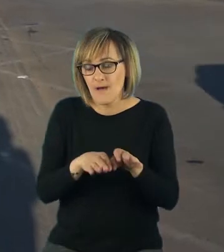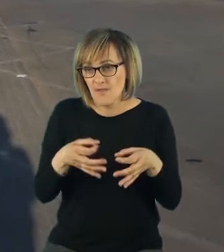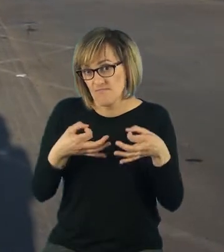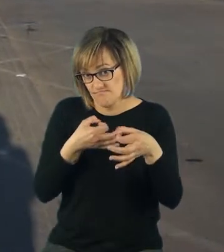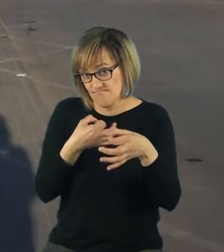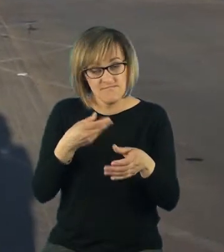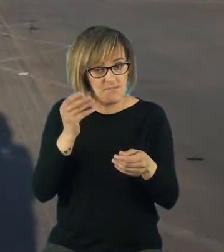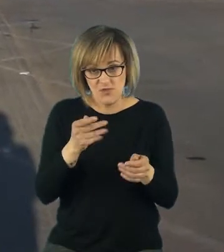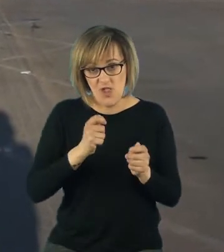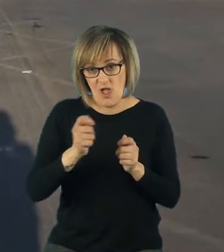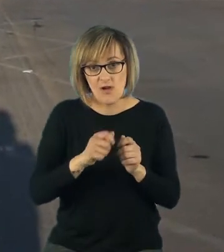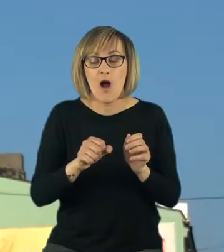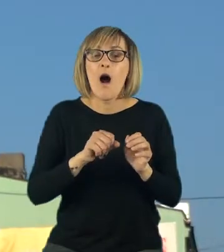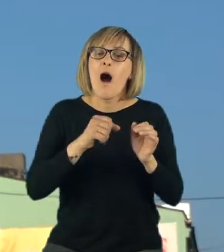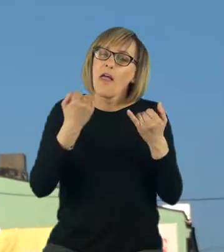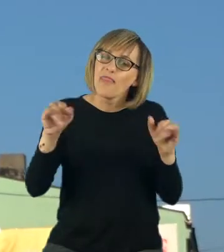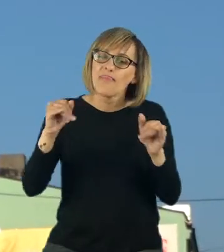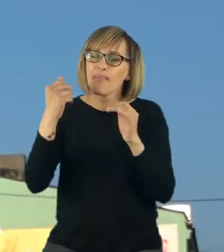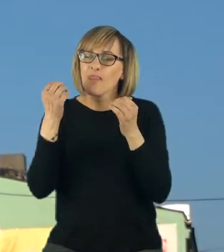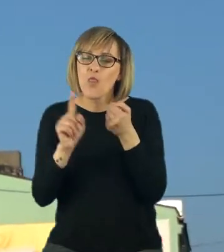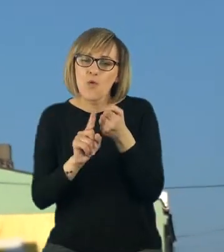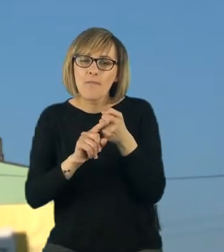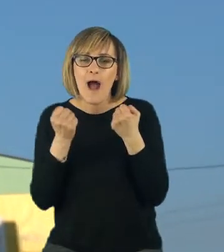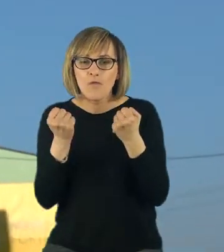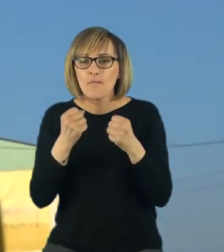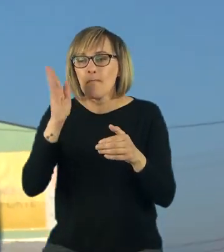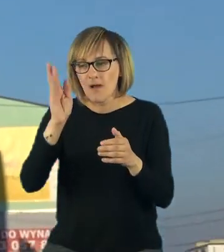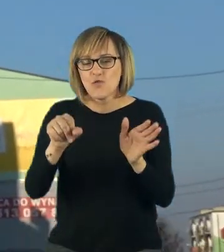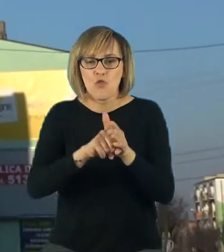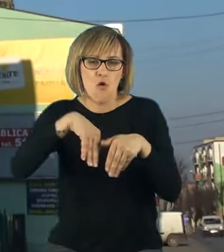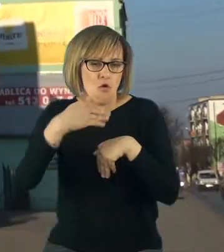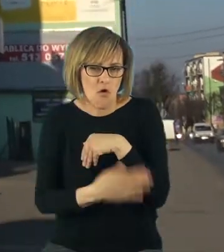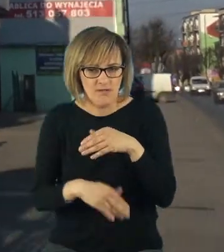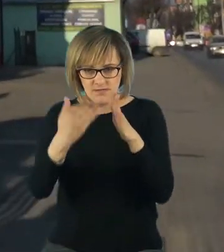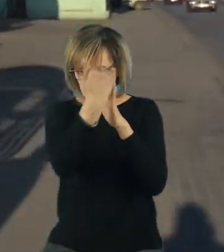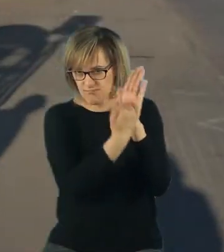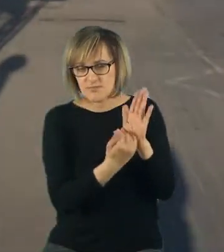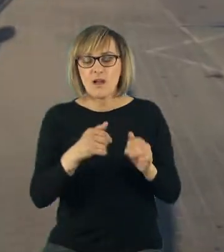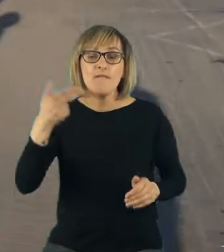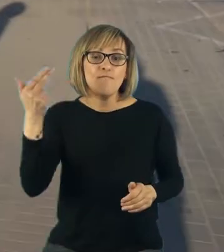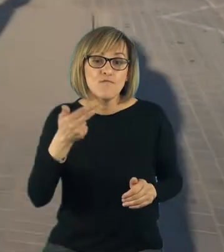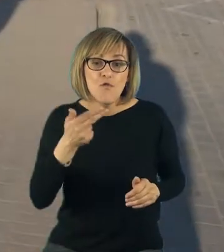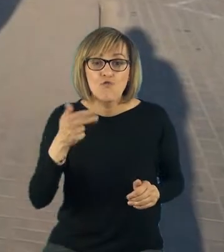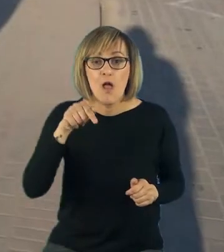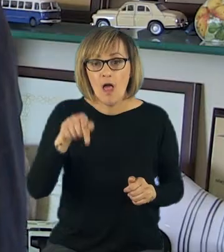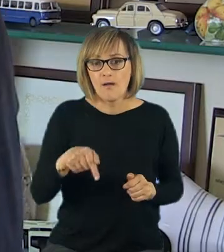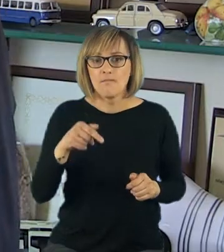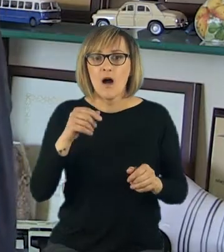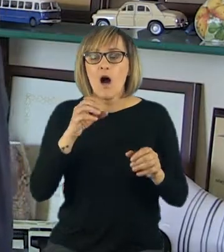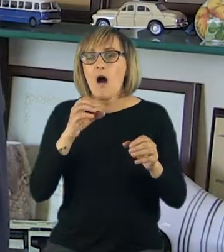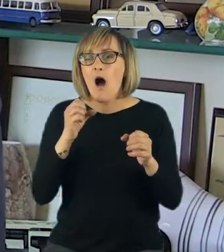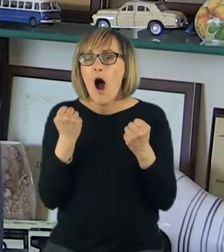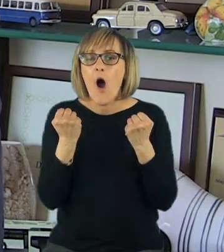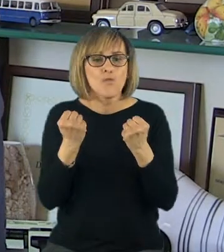jeżdżą do samego końca według rozkładu sobotniego. W pierwszy dzień świąt Wielkiej Nocy, w niedzielę, autobusy